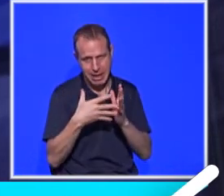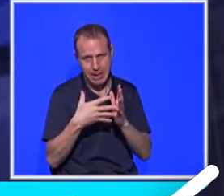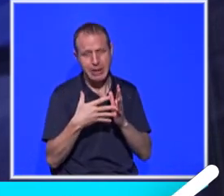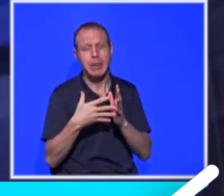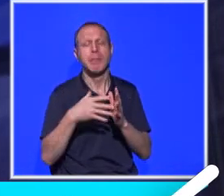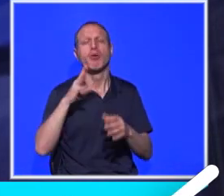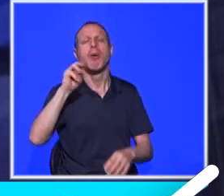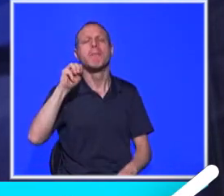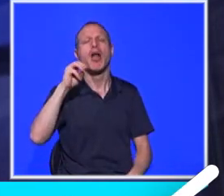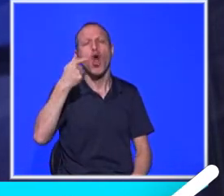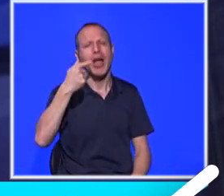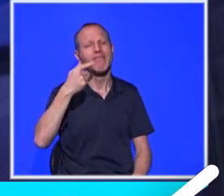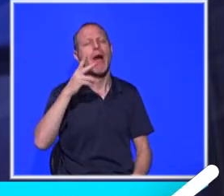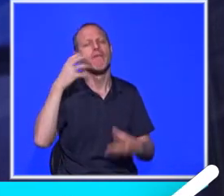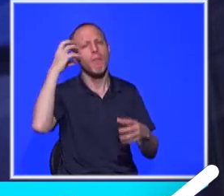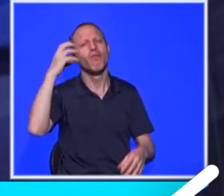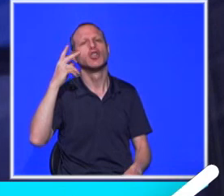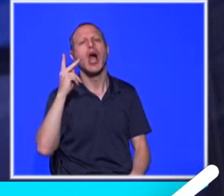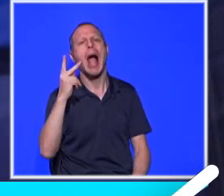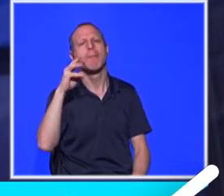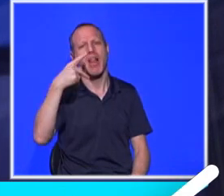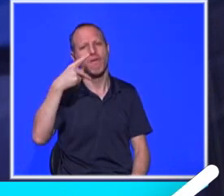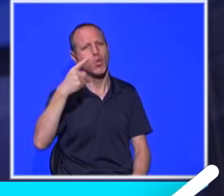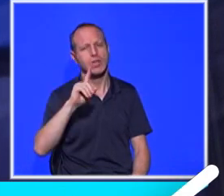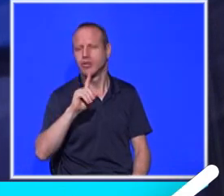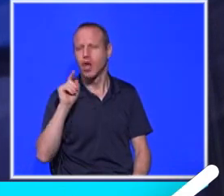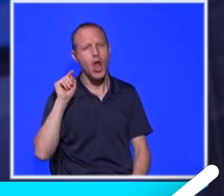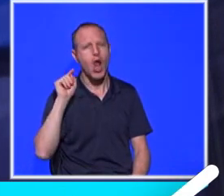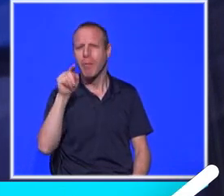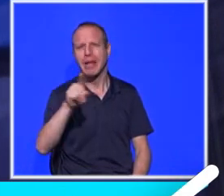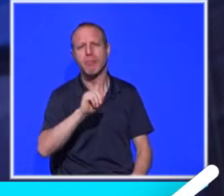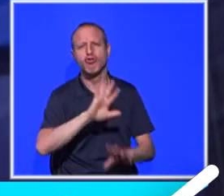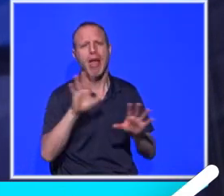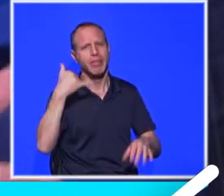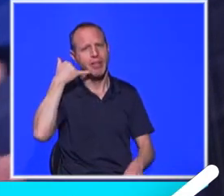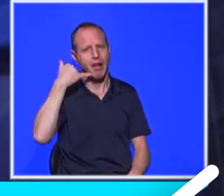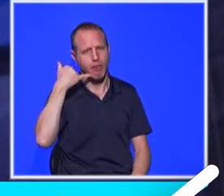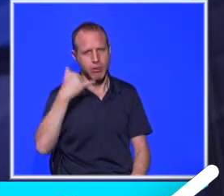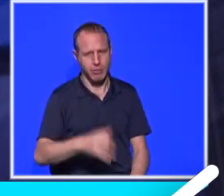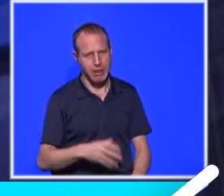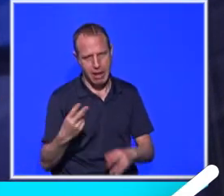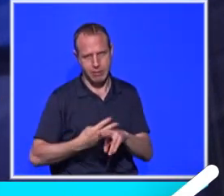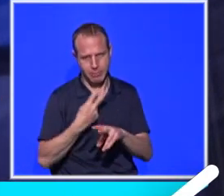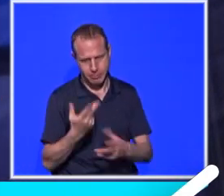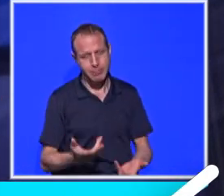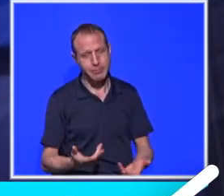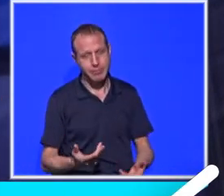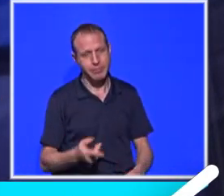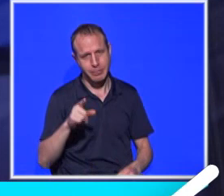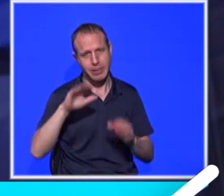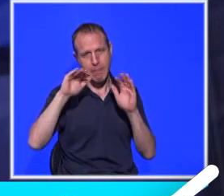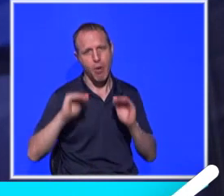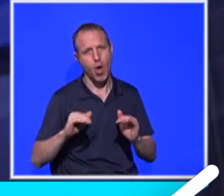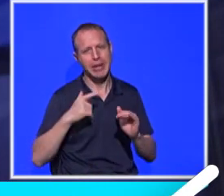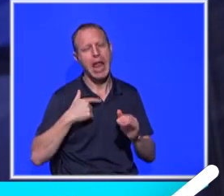גבע עושה ופרופסור קמיל פוקס, הם לא מגיעים למי שאין לו קו, אין לו קו טלפון רגיל. אז זה מוריד